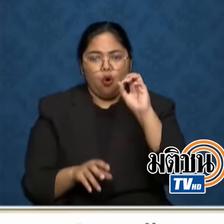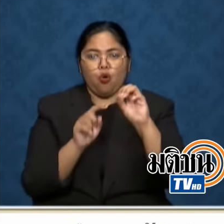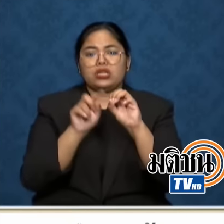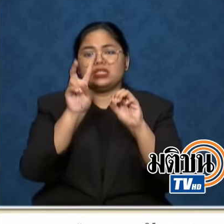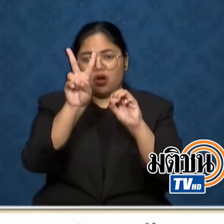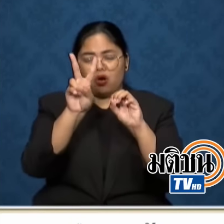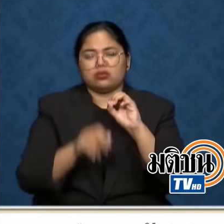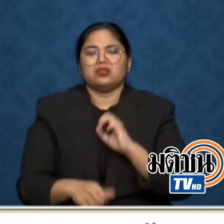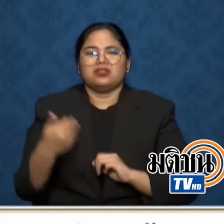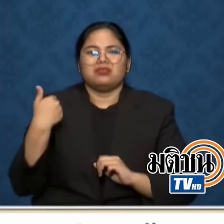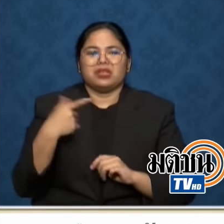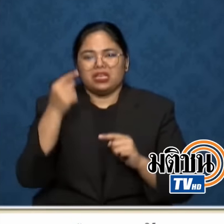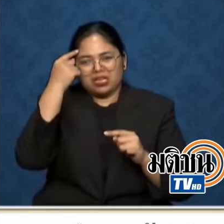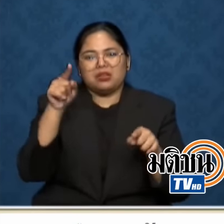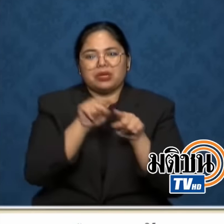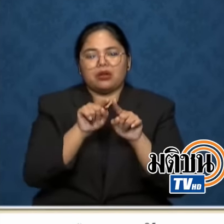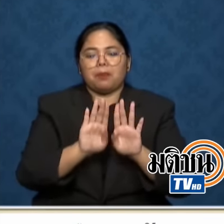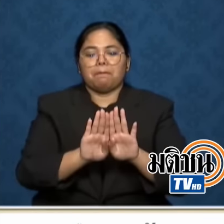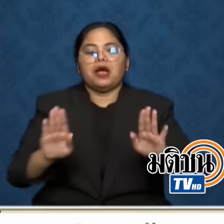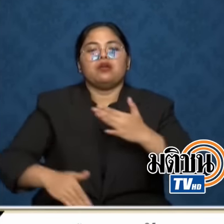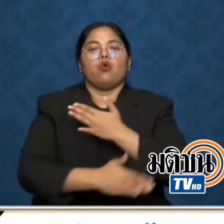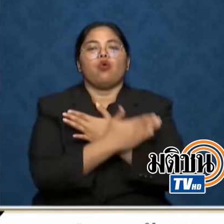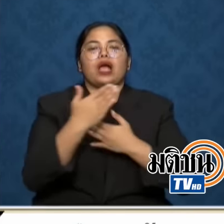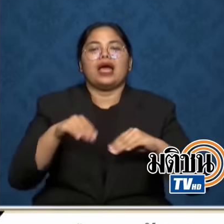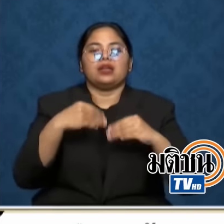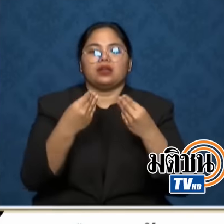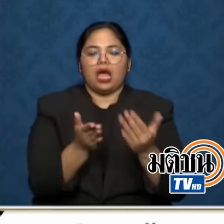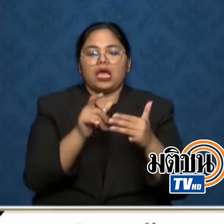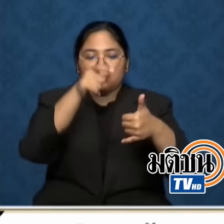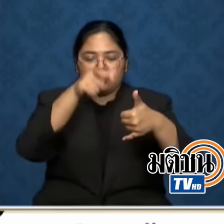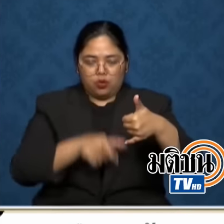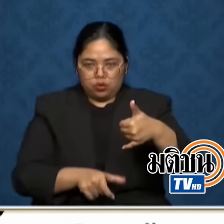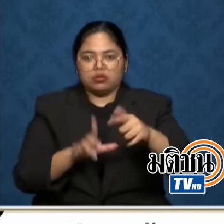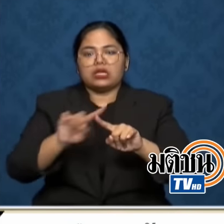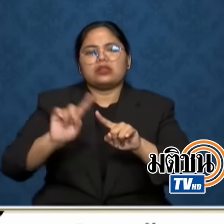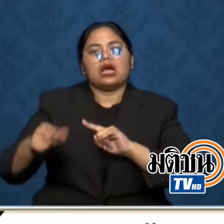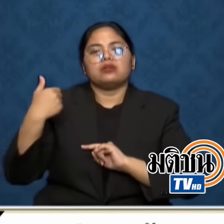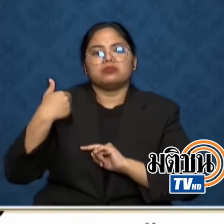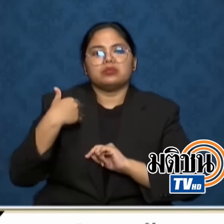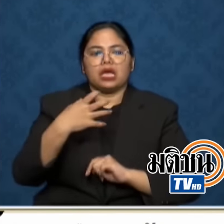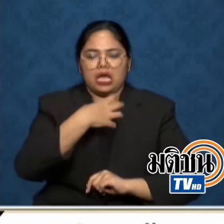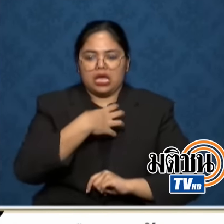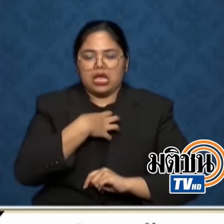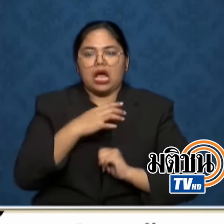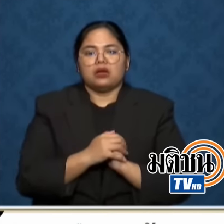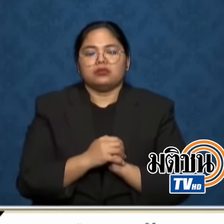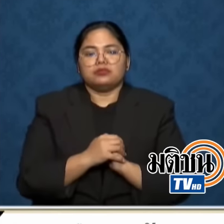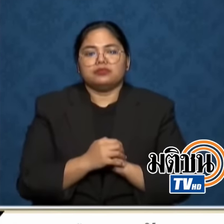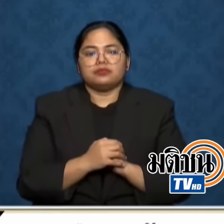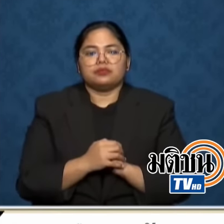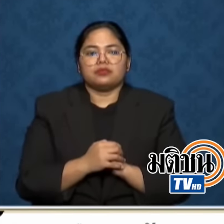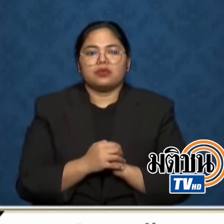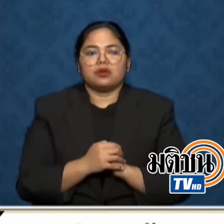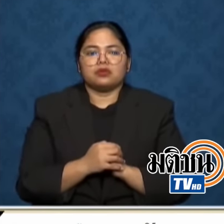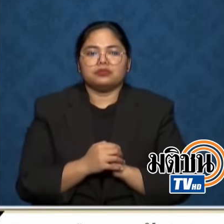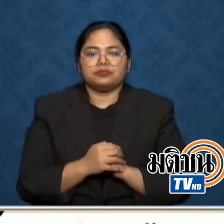ราเห็นตรงกันในหลายอย่างคือการเปิดโอกาสให้คนการบ่มเพาะเป็นต้นและที่สำคัญครับผมอยากให้มีส่วนของ